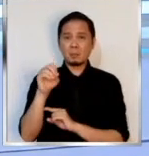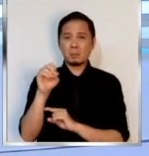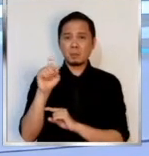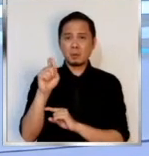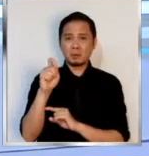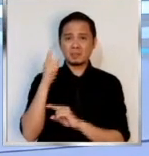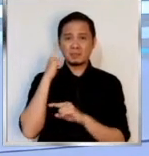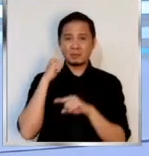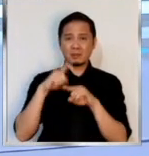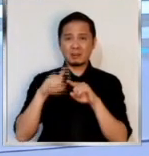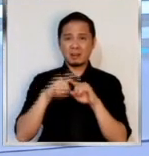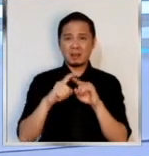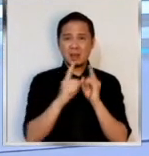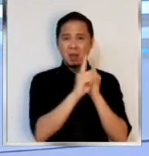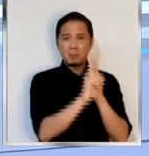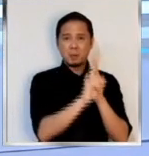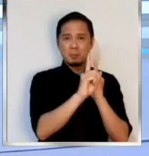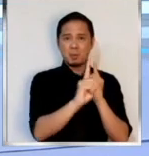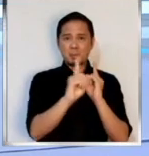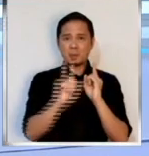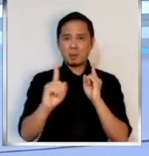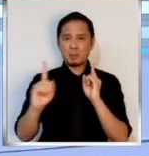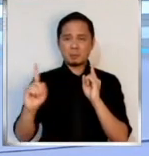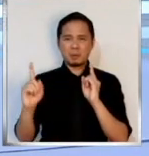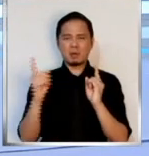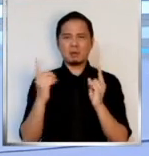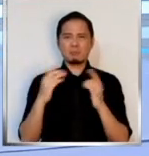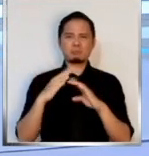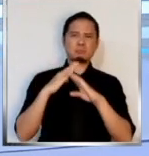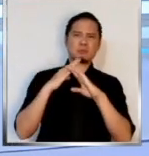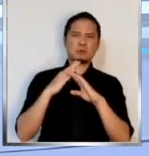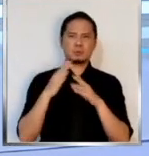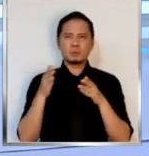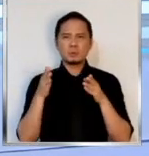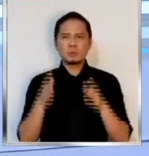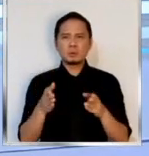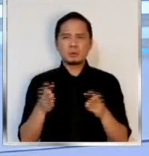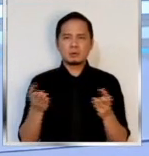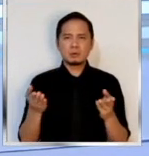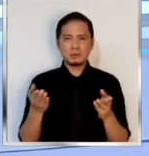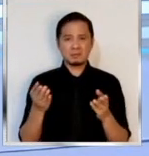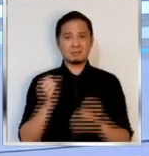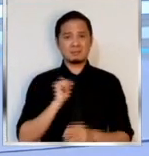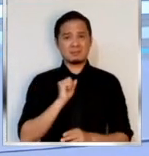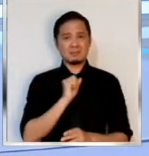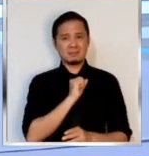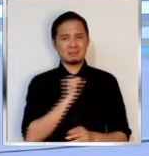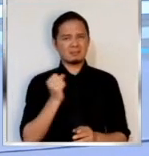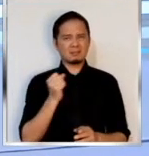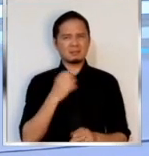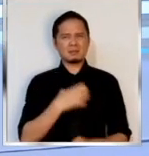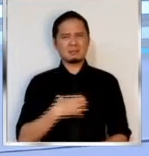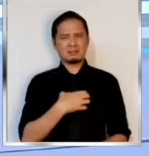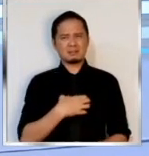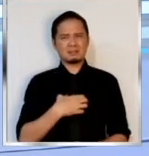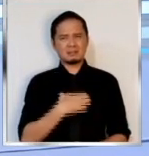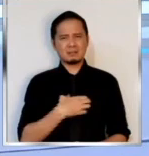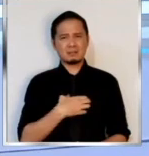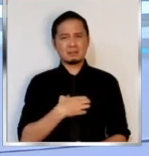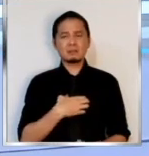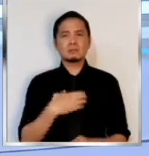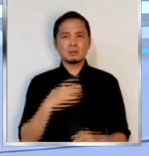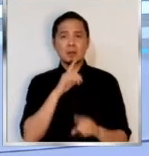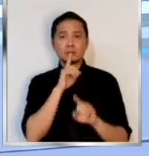ng mga pinalawak ng mga kalsada. Kaya dismayado ang ilang senador dyan. Ang sagot naman ng Department of Public Works and Highways,